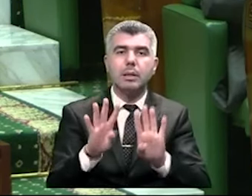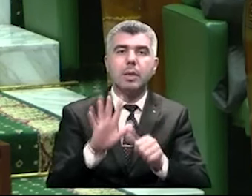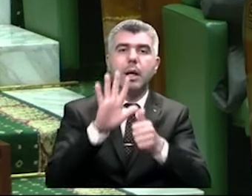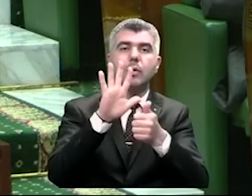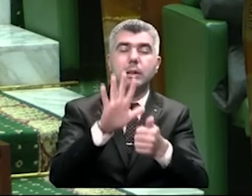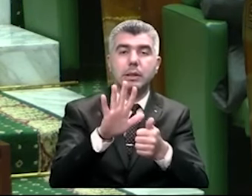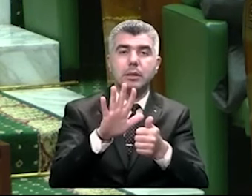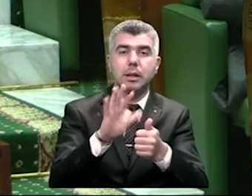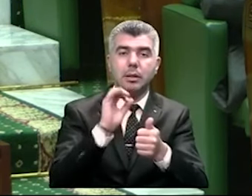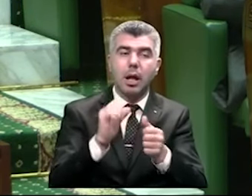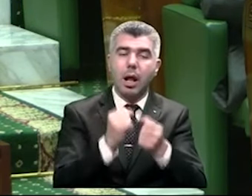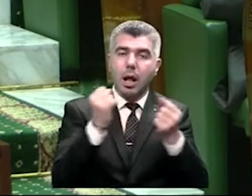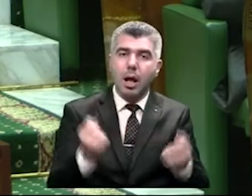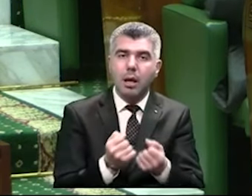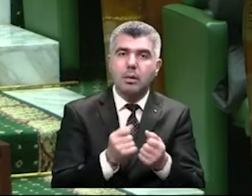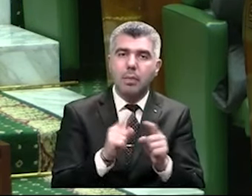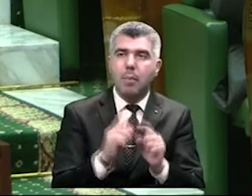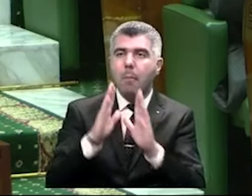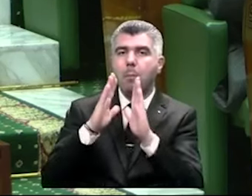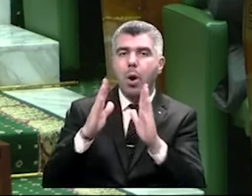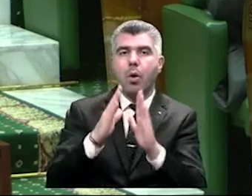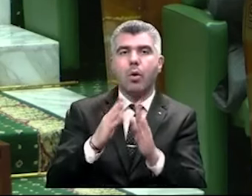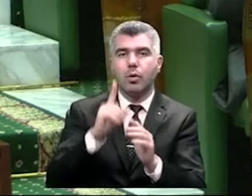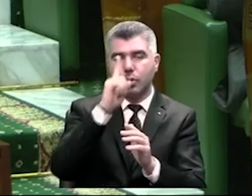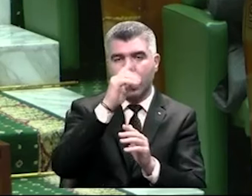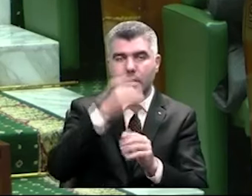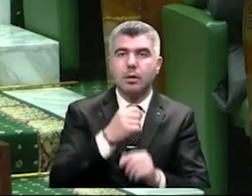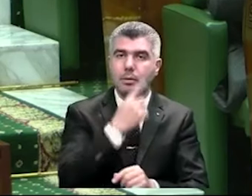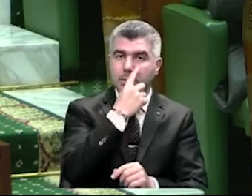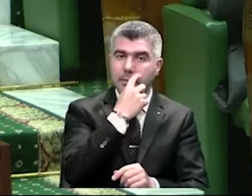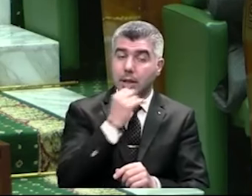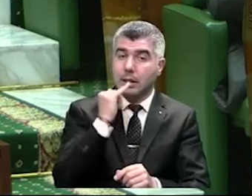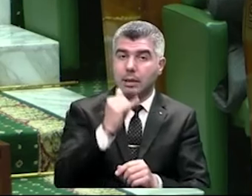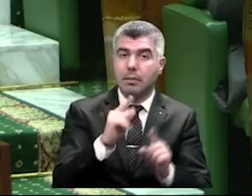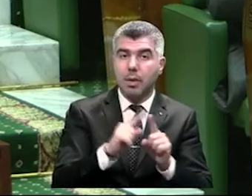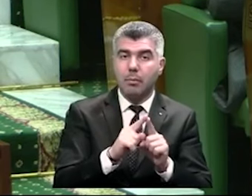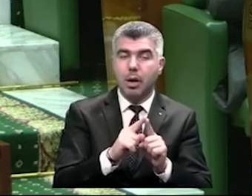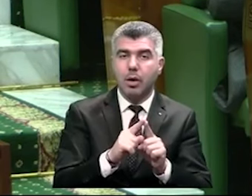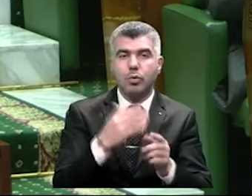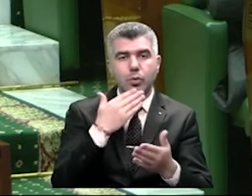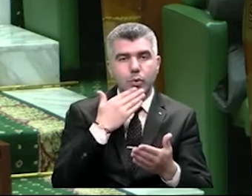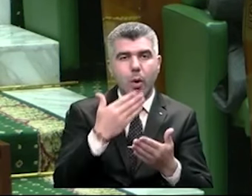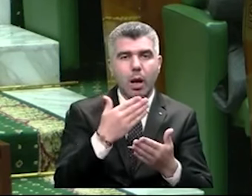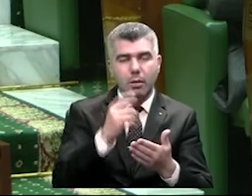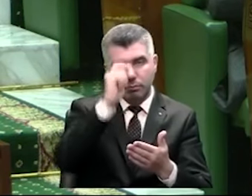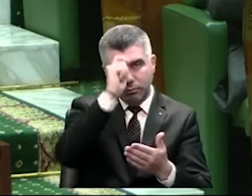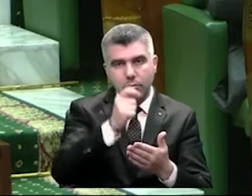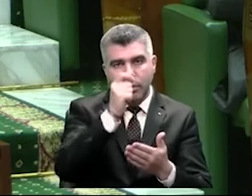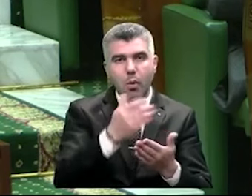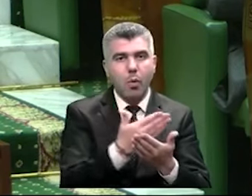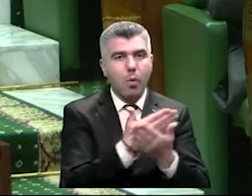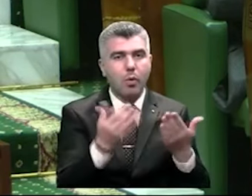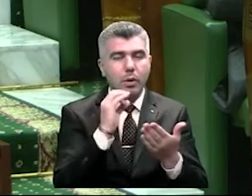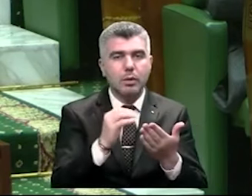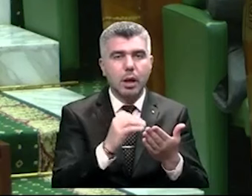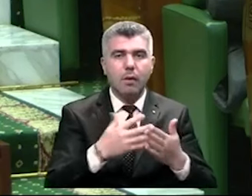لتاسيس المتمنيات واجمل التبريكات وهي مناسبه نتقدم فيها بخالص عبارات التقدير والامتنان وقلوبنا مفعمه